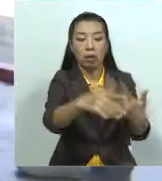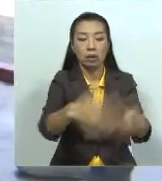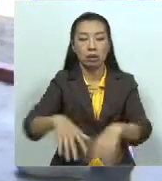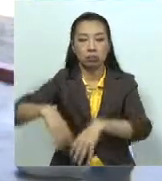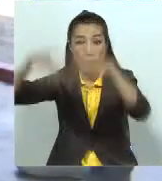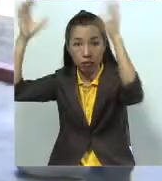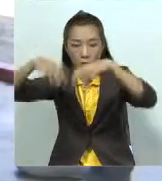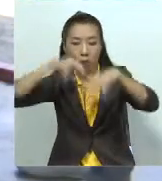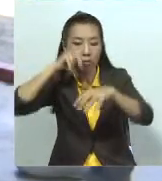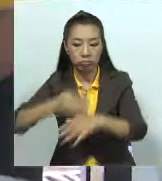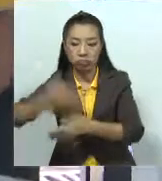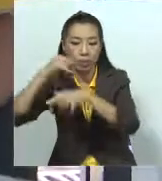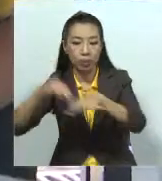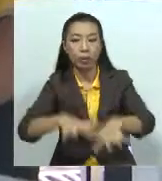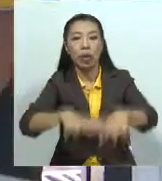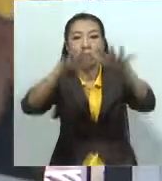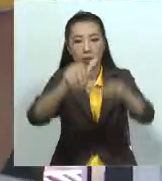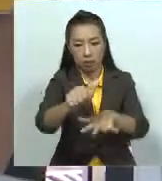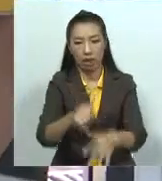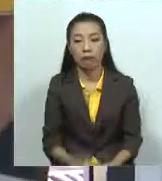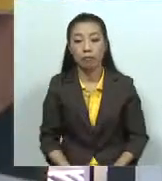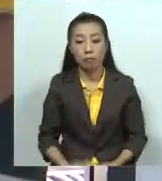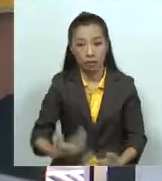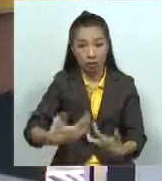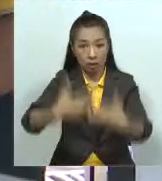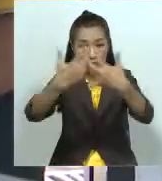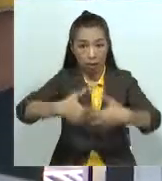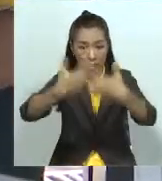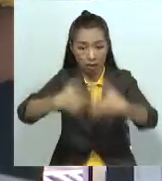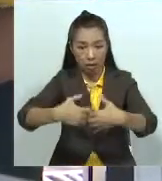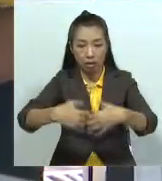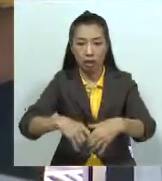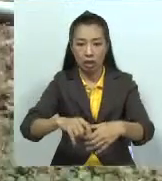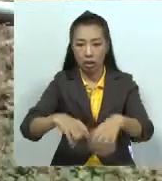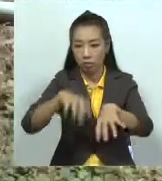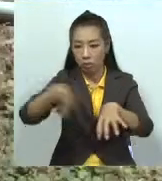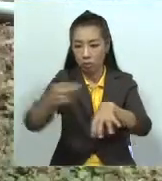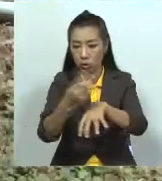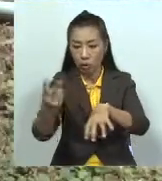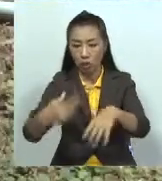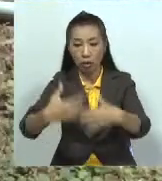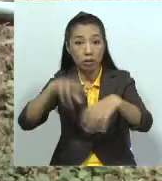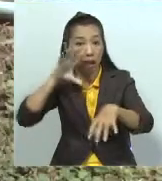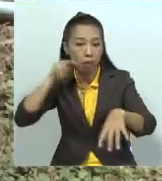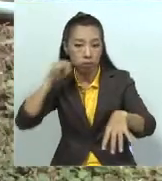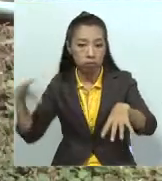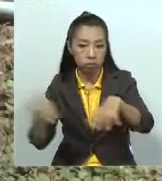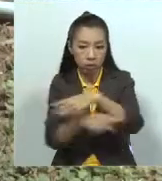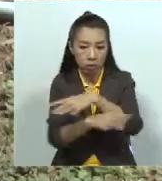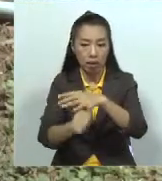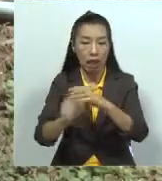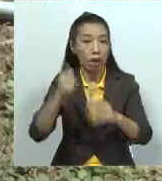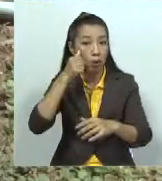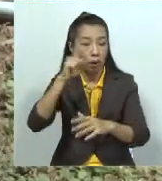มีเครื่องสูบน้ำ2เครื่องรวมสูบน้ำได้ประมาณ 6,000 ลูกบาศก์เมตรต่อชั่วโมงจะใช้เวลาในการสูบวันละ12ชั่วโม